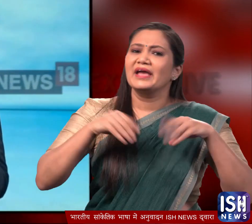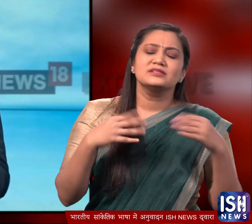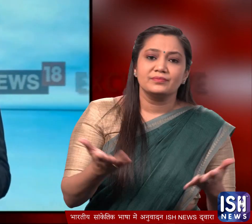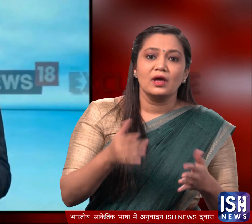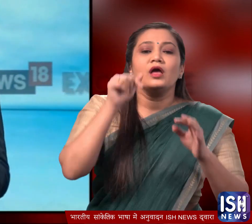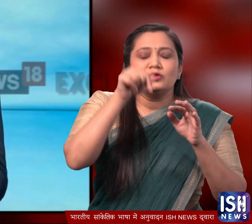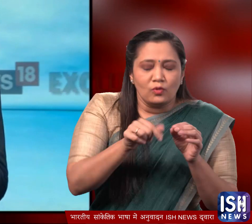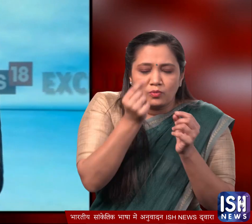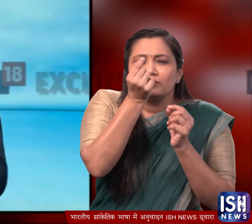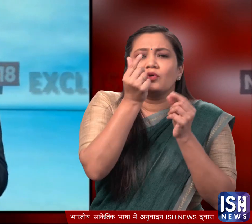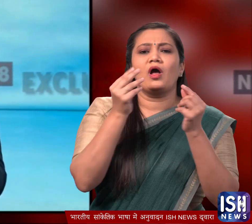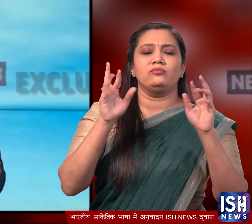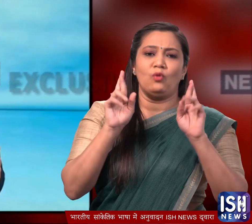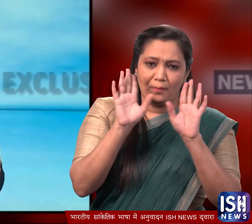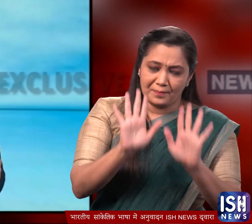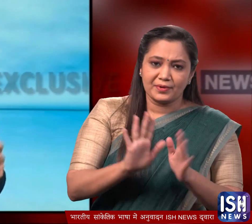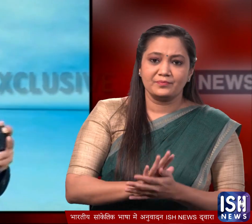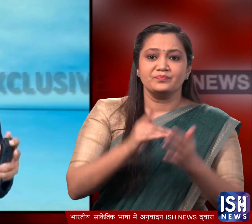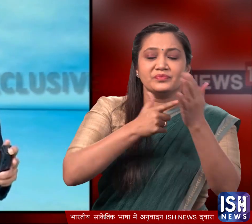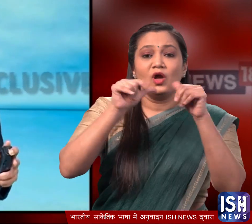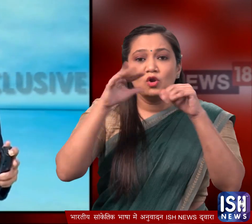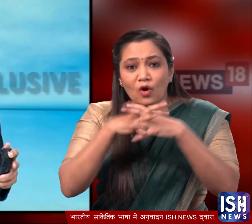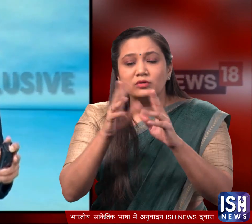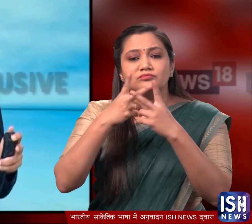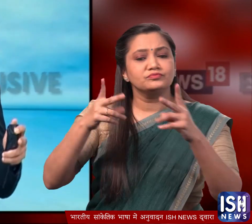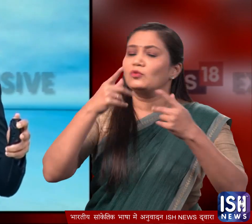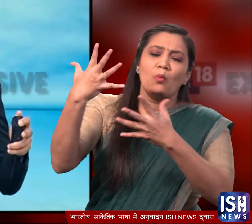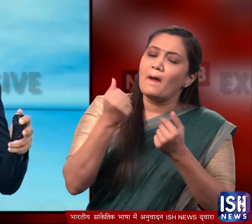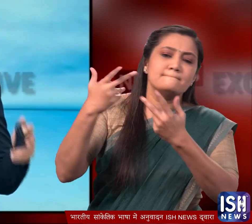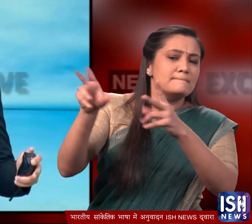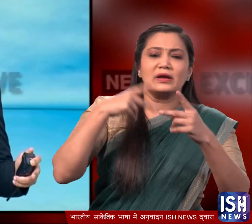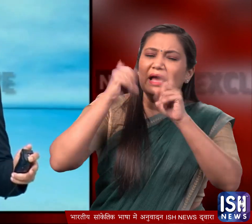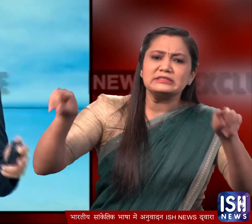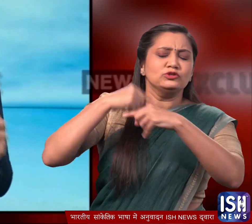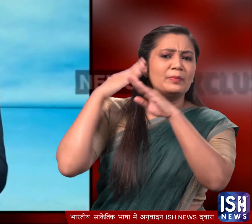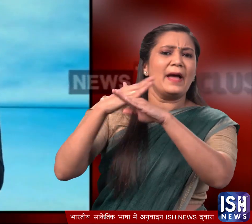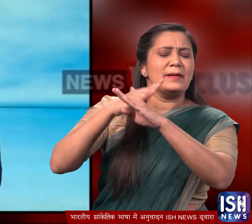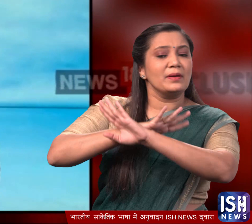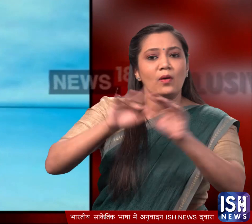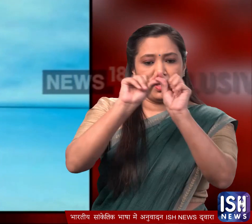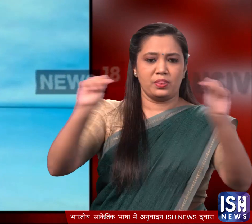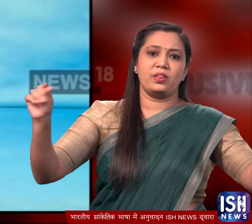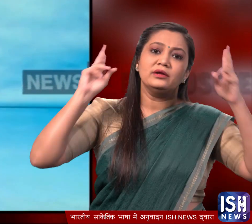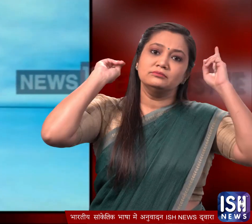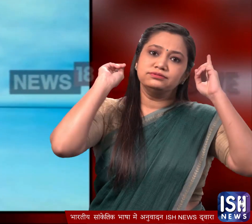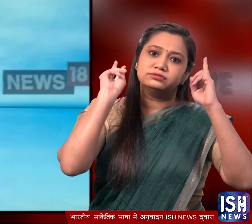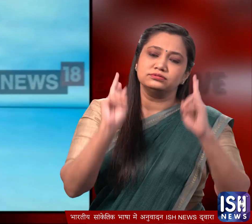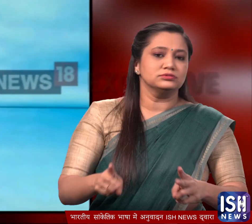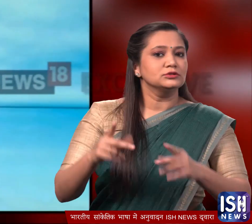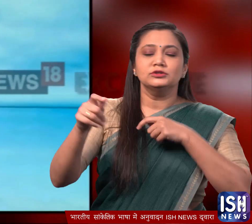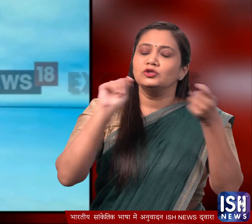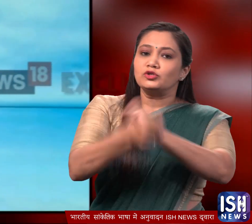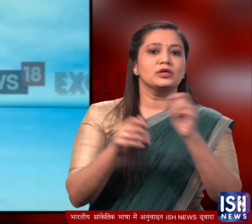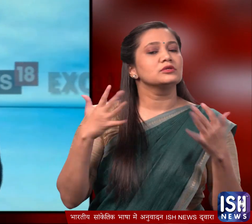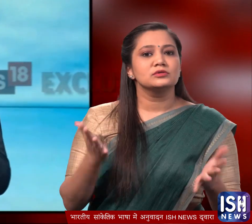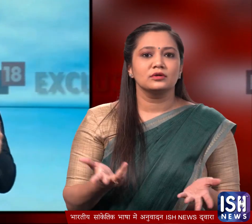समझें। आज थोड़ी सी उम्मीद जरूर दिखी। कृषि सुधार के लिए बनाए गए 3 कानून वापस लो, ये किसान नेताओं की एक लाइन की जिद